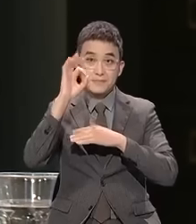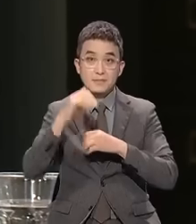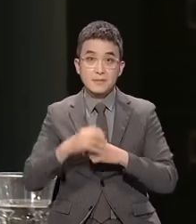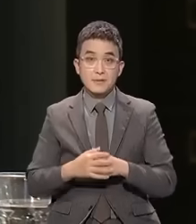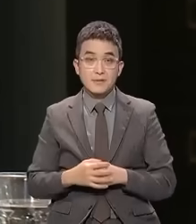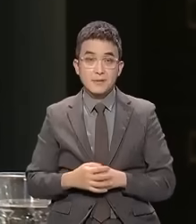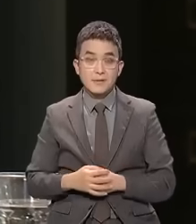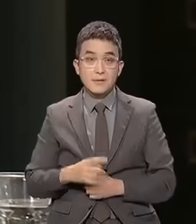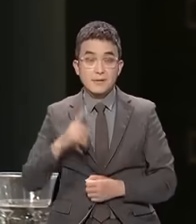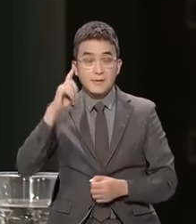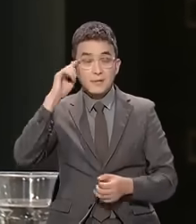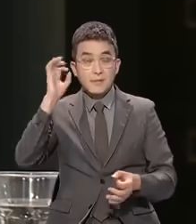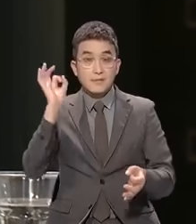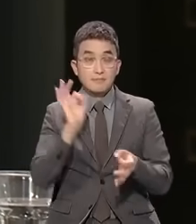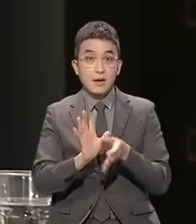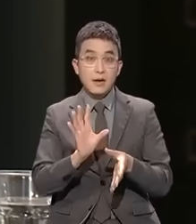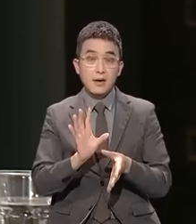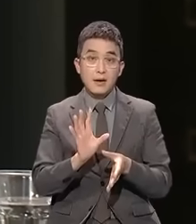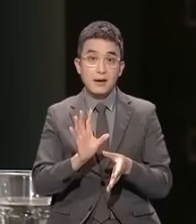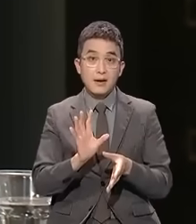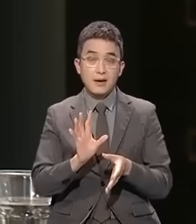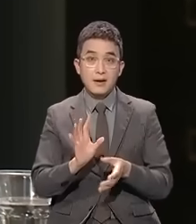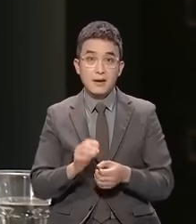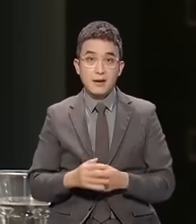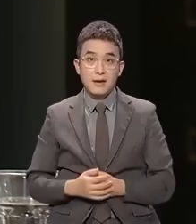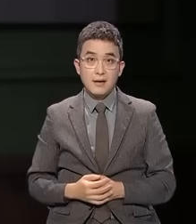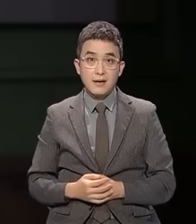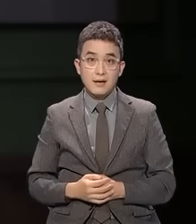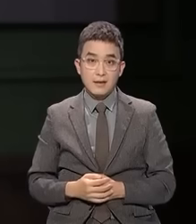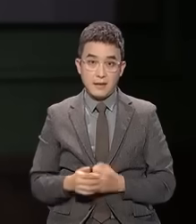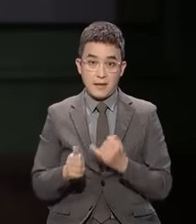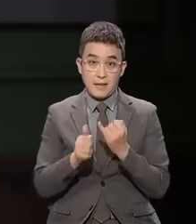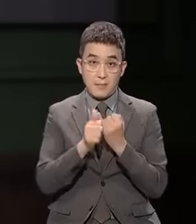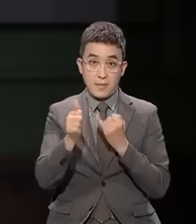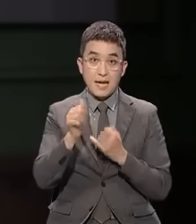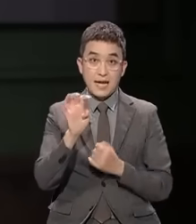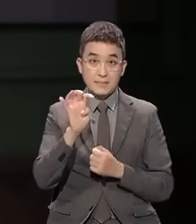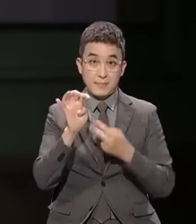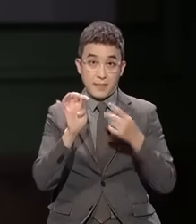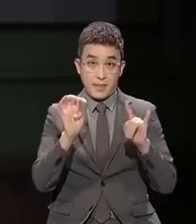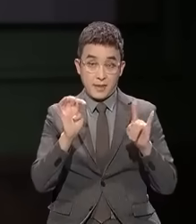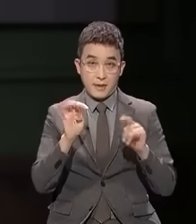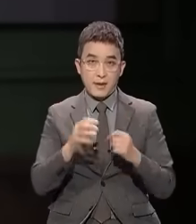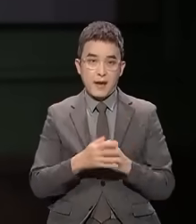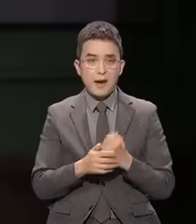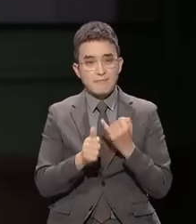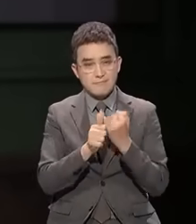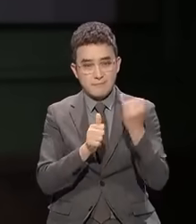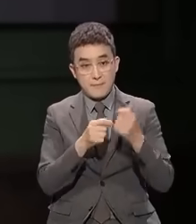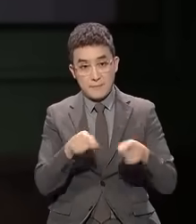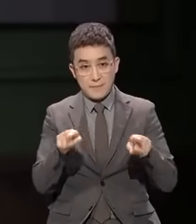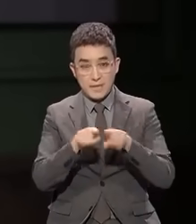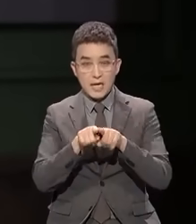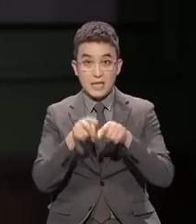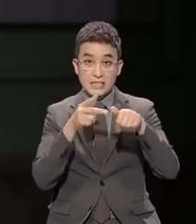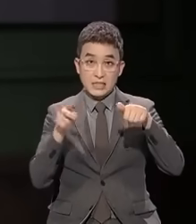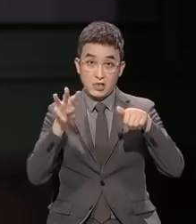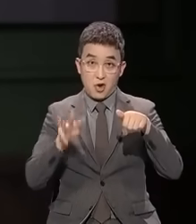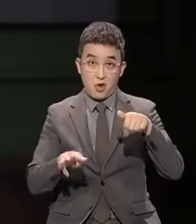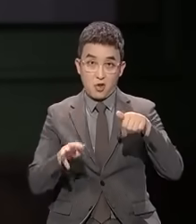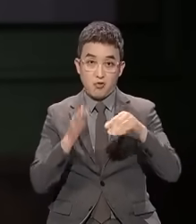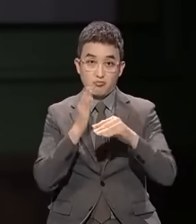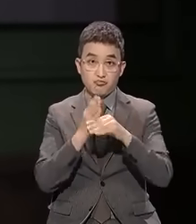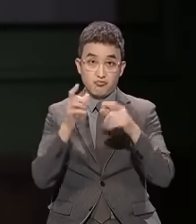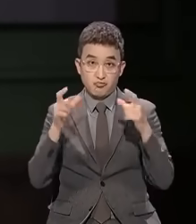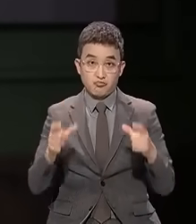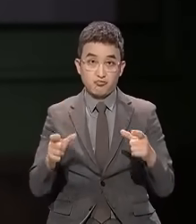와, 정말 상상도 못할 일이 벌어졌다는 거잖아요. 네, 40대 남편은 지난 4월 중순에 아내와 함께 인천 중구의 한 호텔에 1박